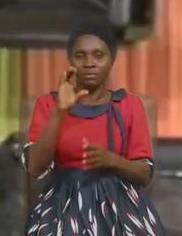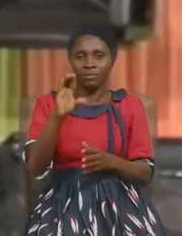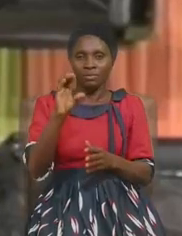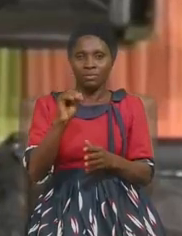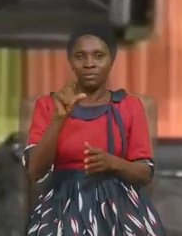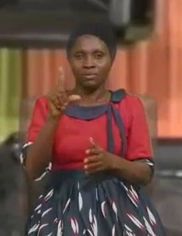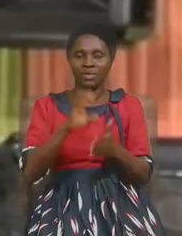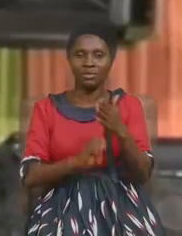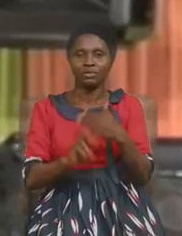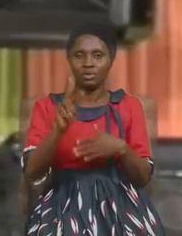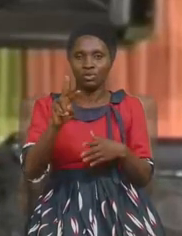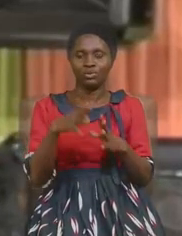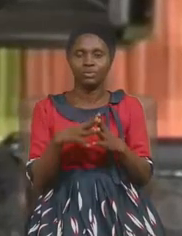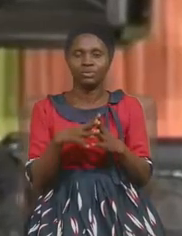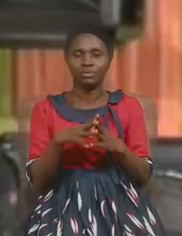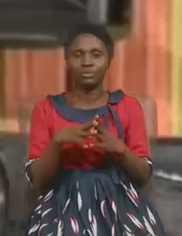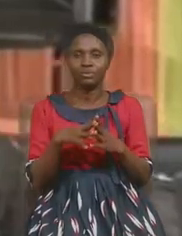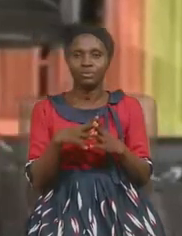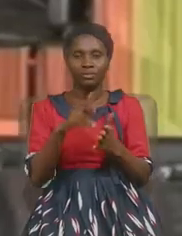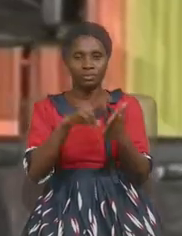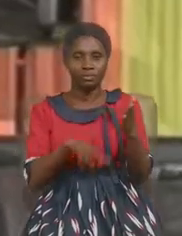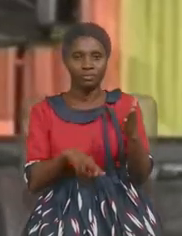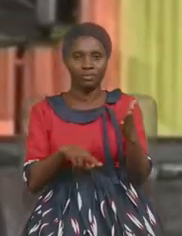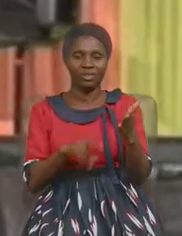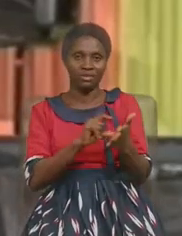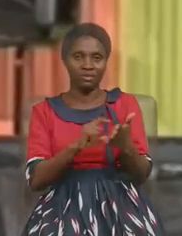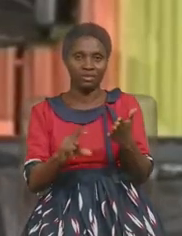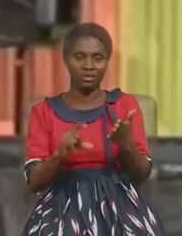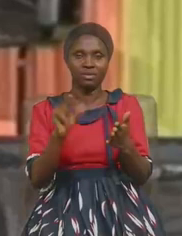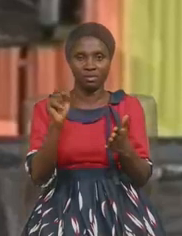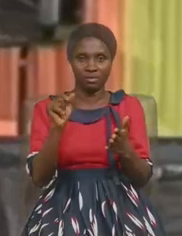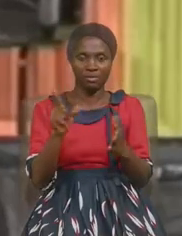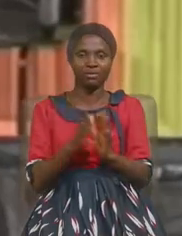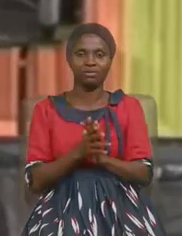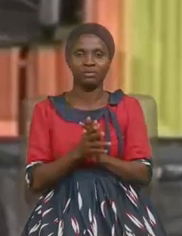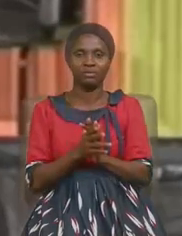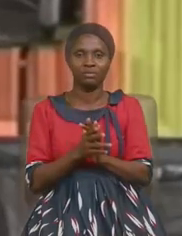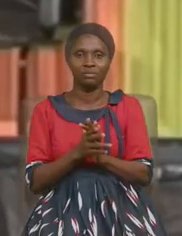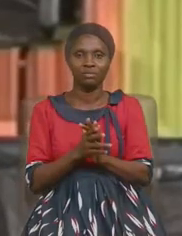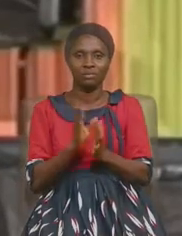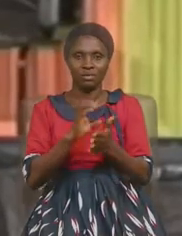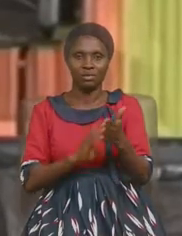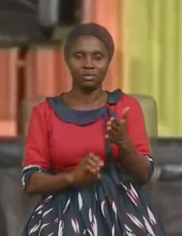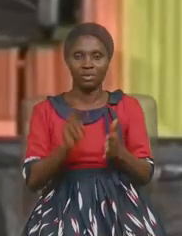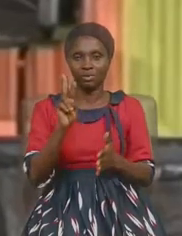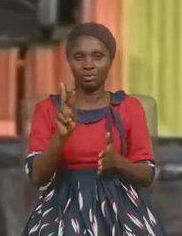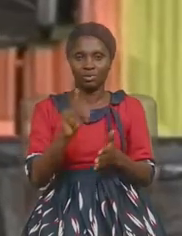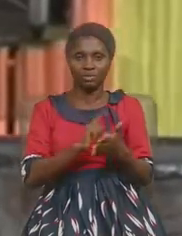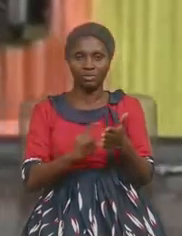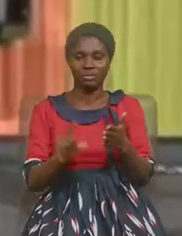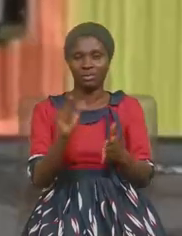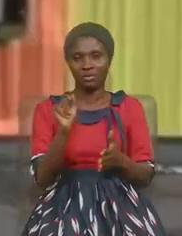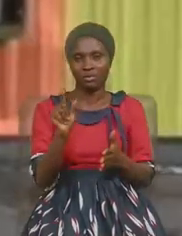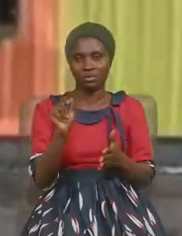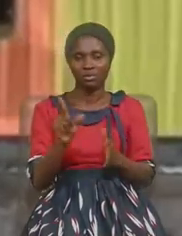2, je vous lis à part du verset 11. Colossiens chapitre 2, nous lisons à partir